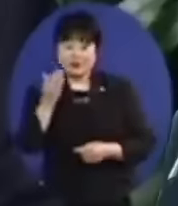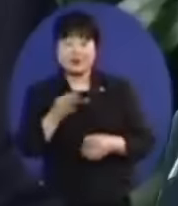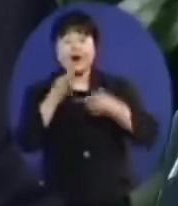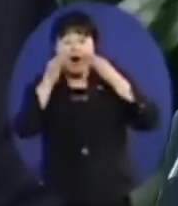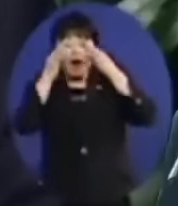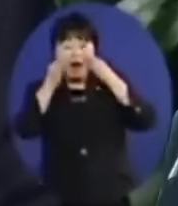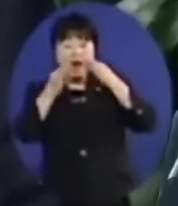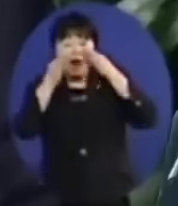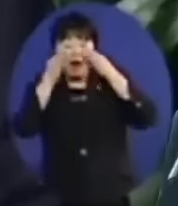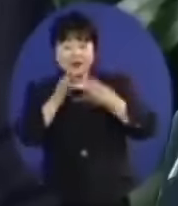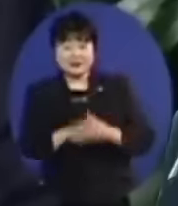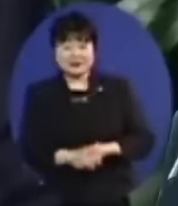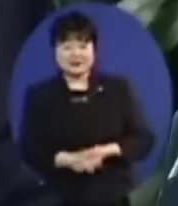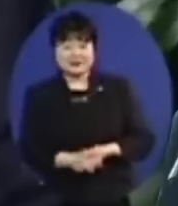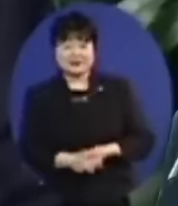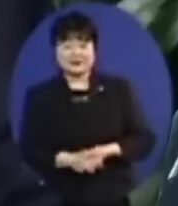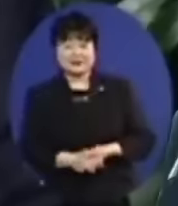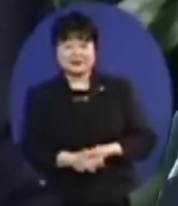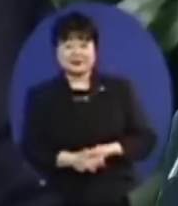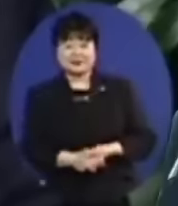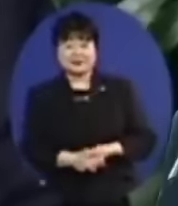노력해서